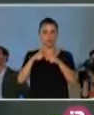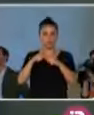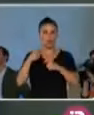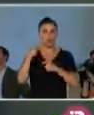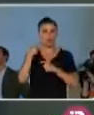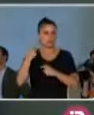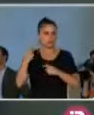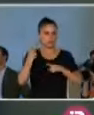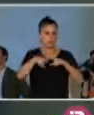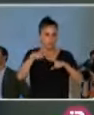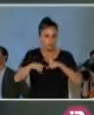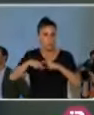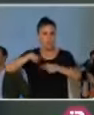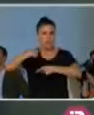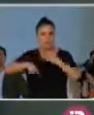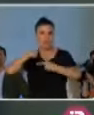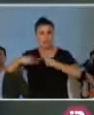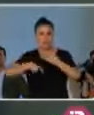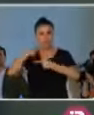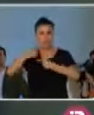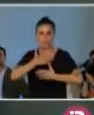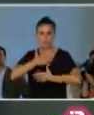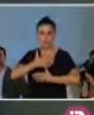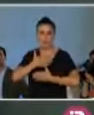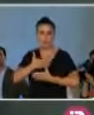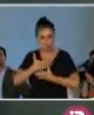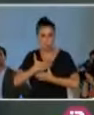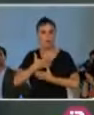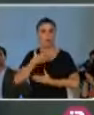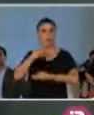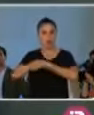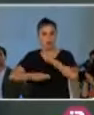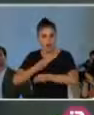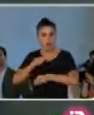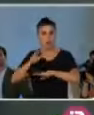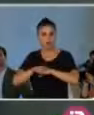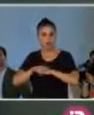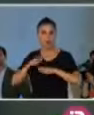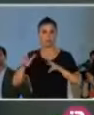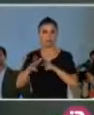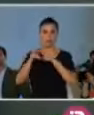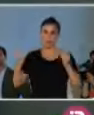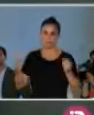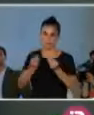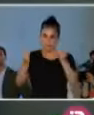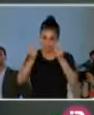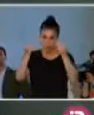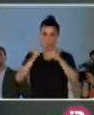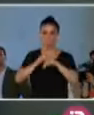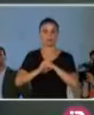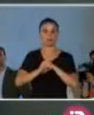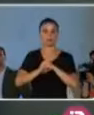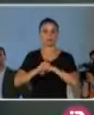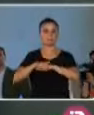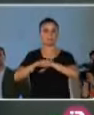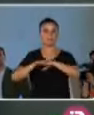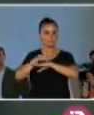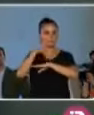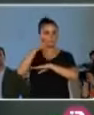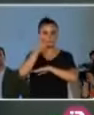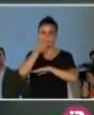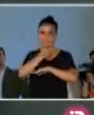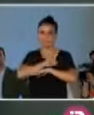dia entreguen el seu temps al voluntariat, arribar on ningú més arriba, sense més renou que el del seu propi